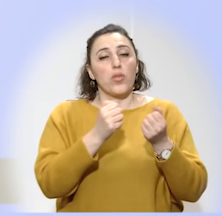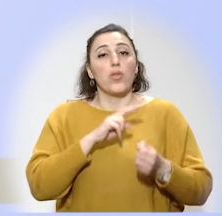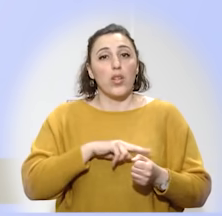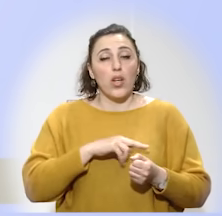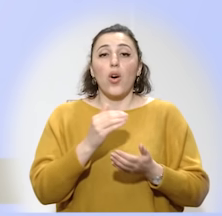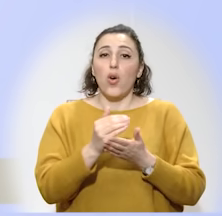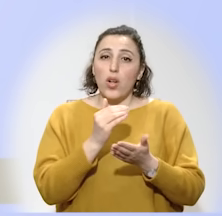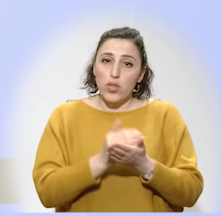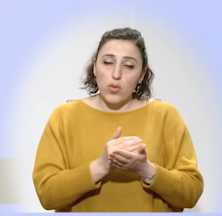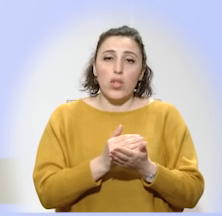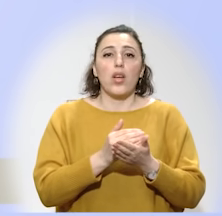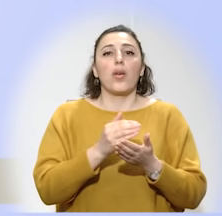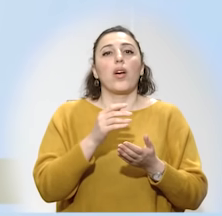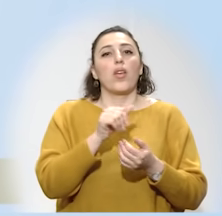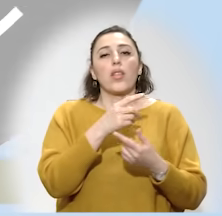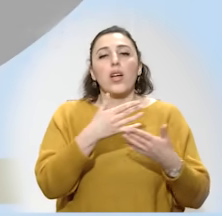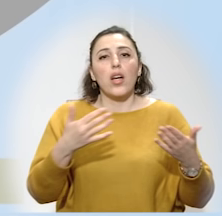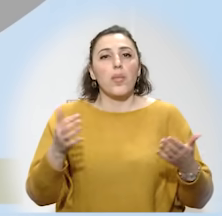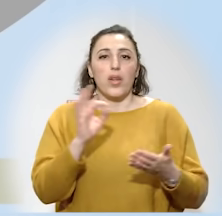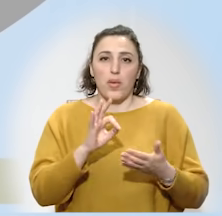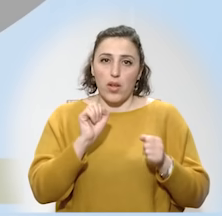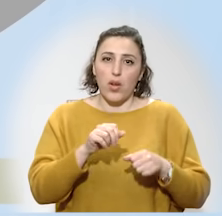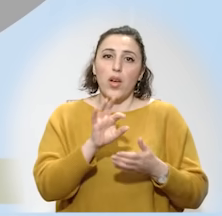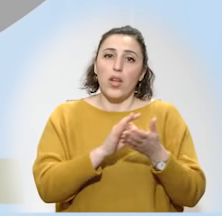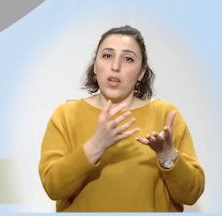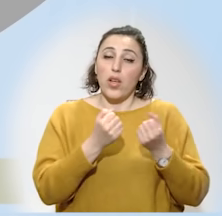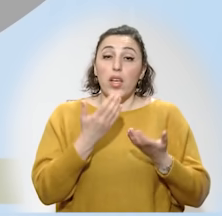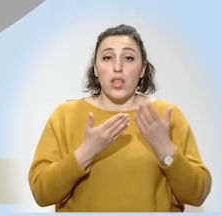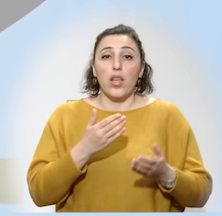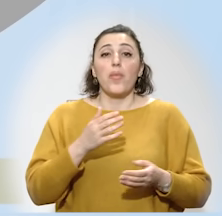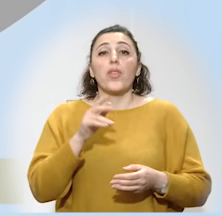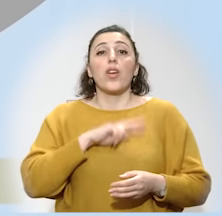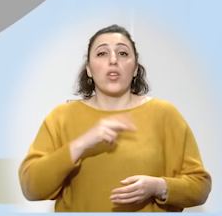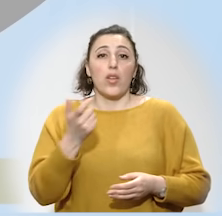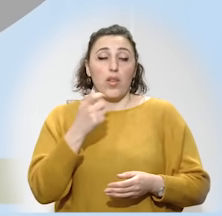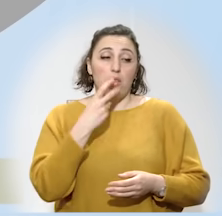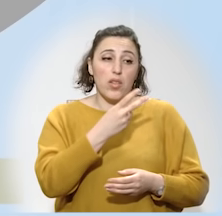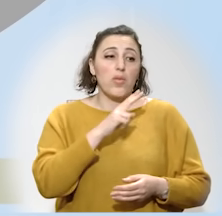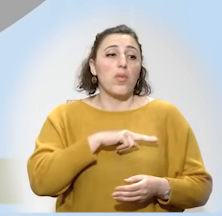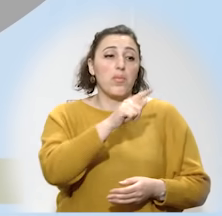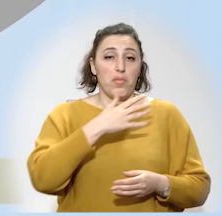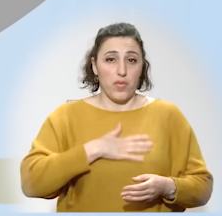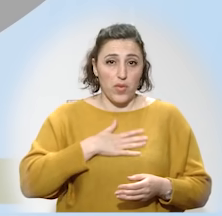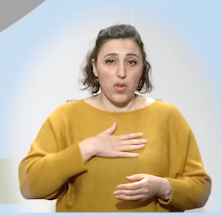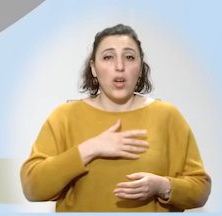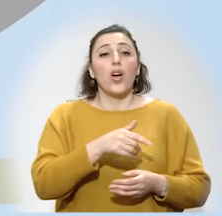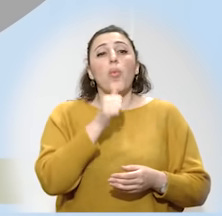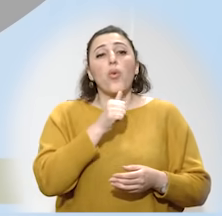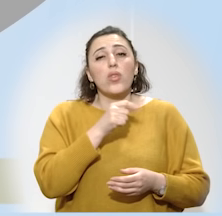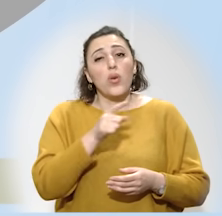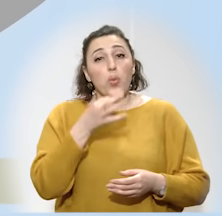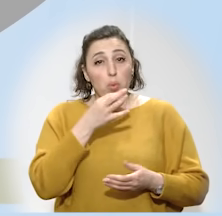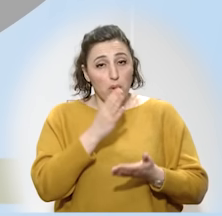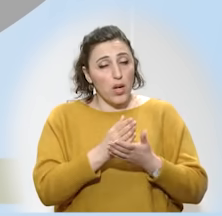անձինք, օրենսդրությամբ նախատեսված այլ դեպքերում։ Եթե գործատուի գնահատմամբ աշխատողը չի համապատասխանում առաջադրված պահանջներին, ապա գործատուն կարող է